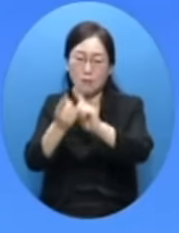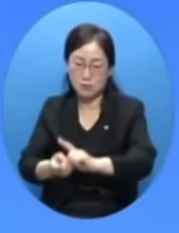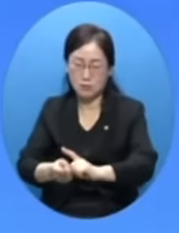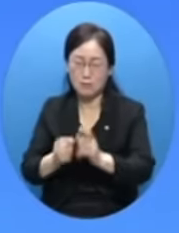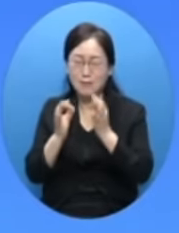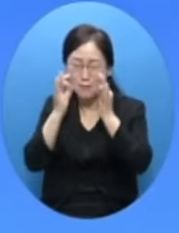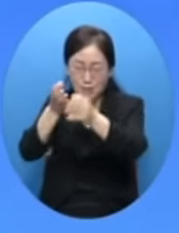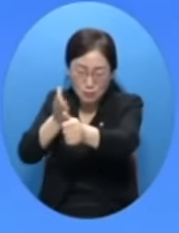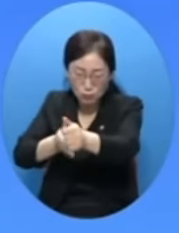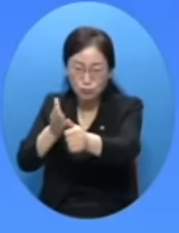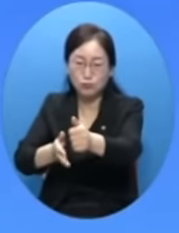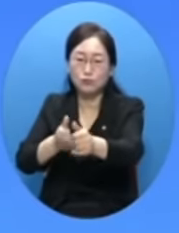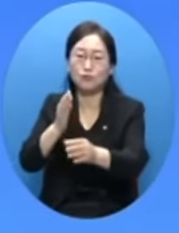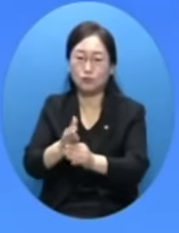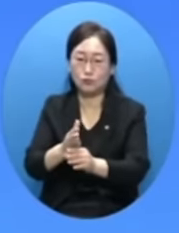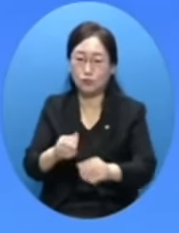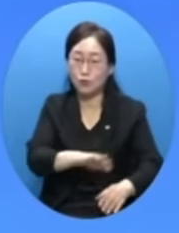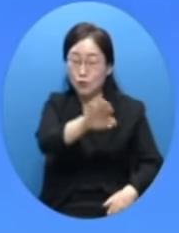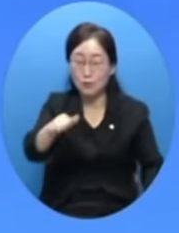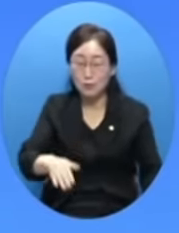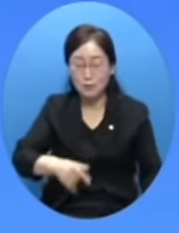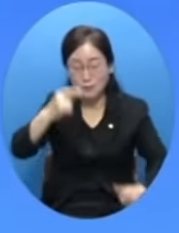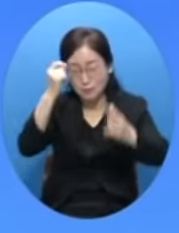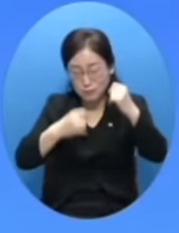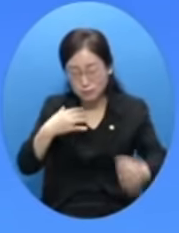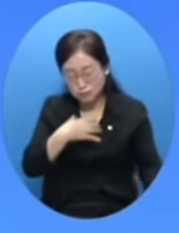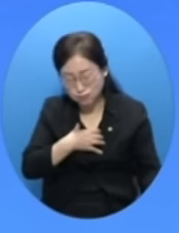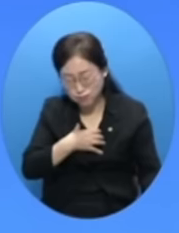간구하시며 우리의 모든 슬픔을 헤아리시고